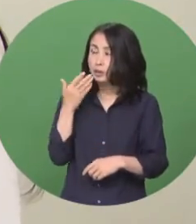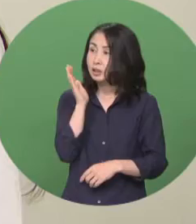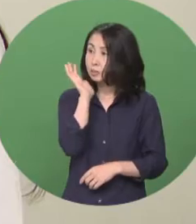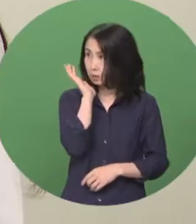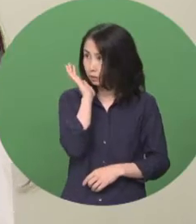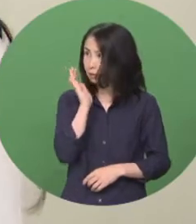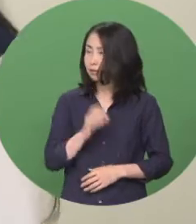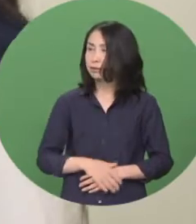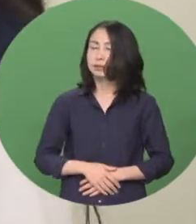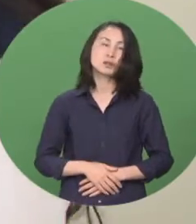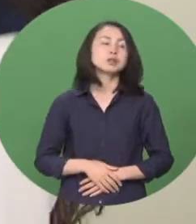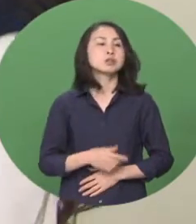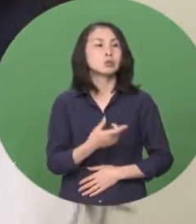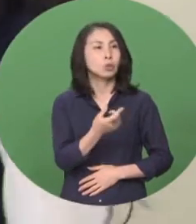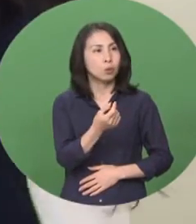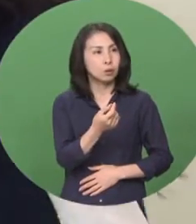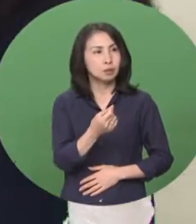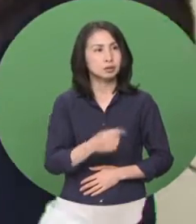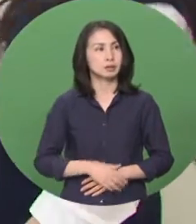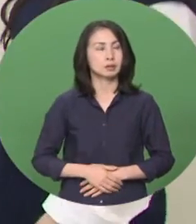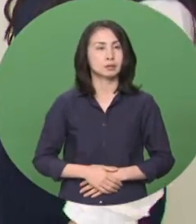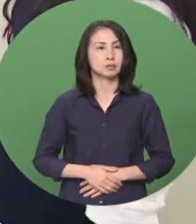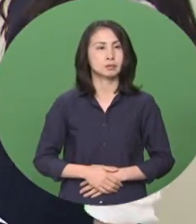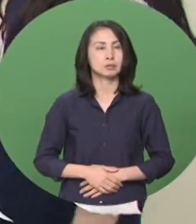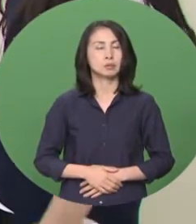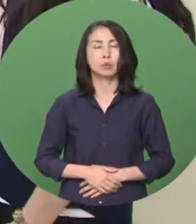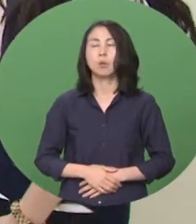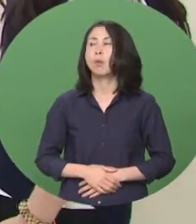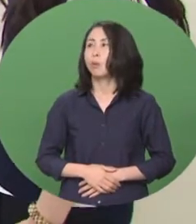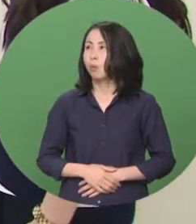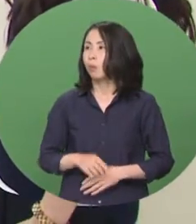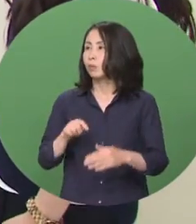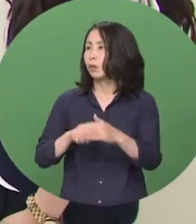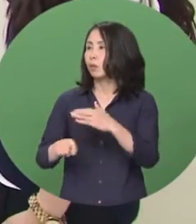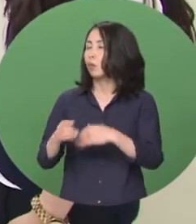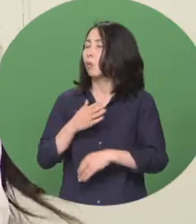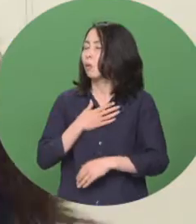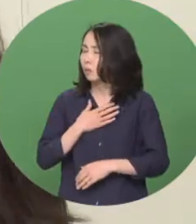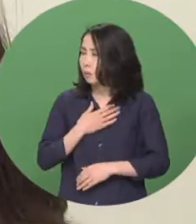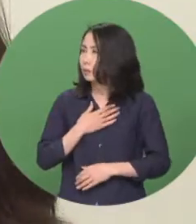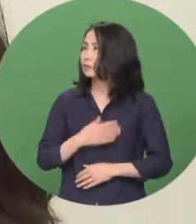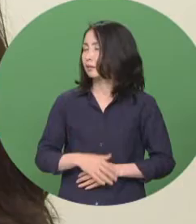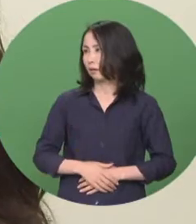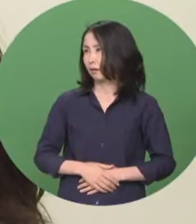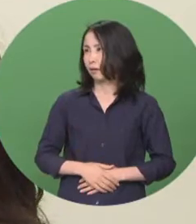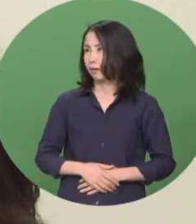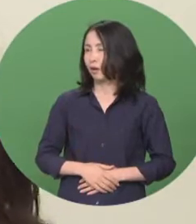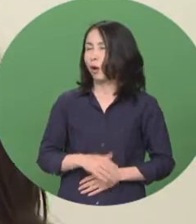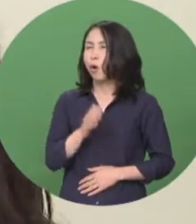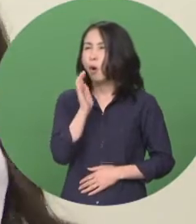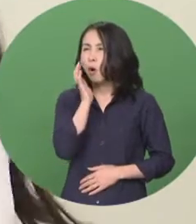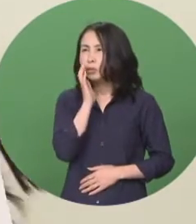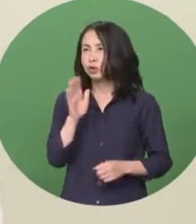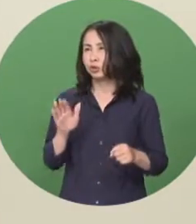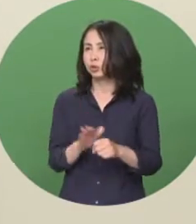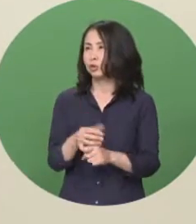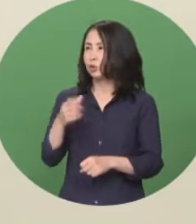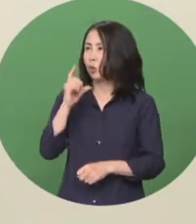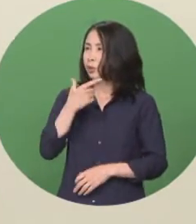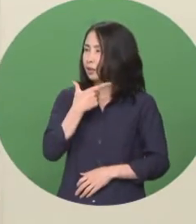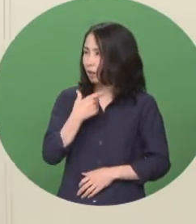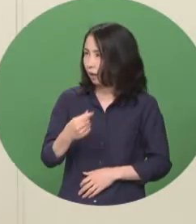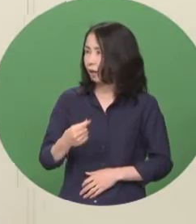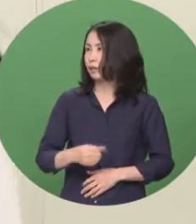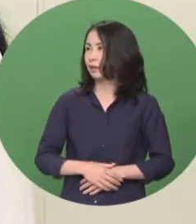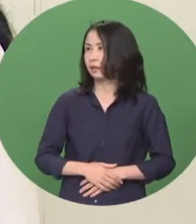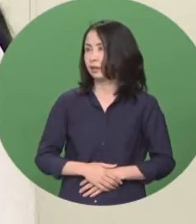。 そうですね、はい、そういうことです。 こういう秘密が隠されてたんですね。 わー、お水今すぐ飲みたくなりました